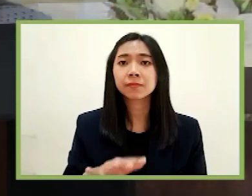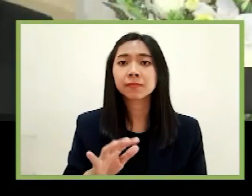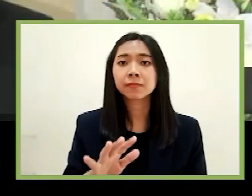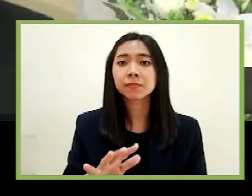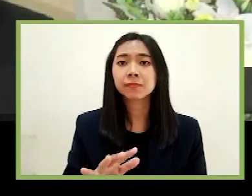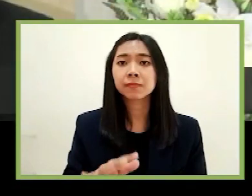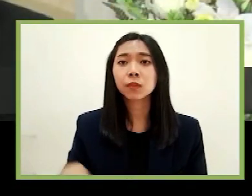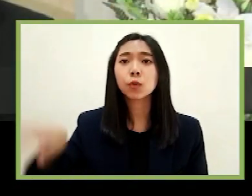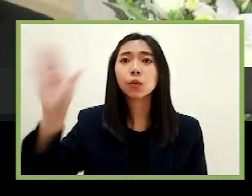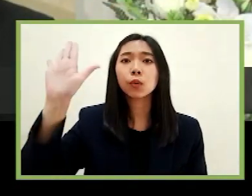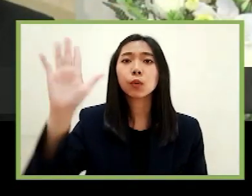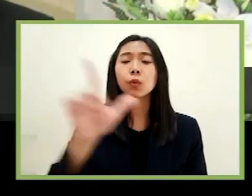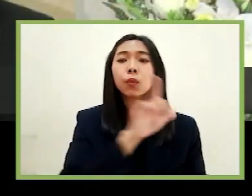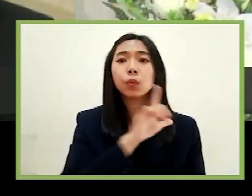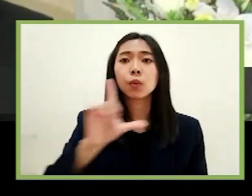kau